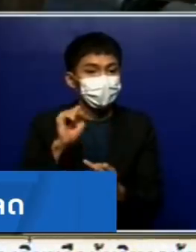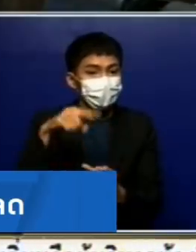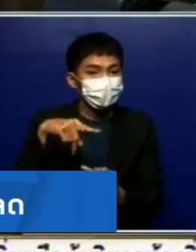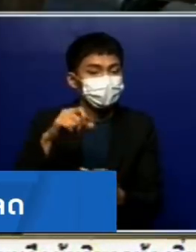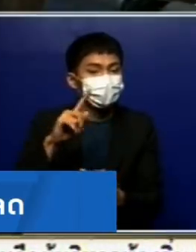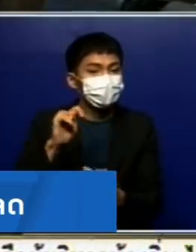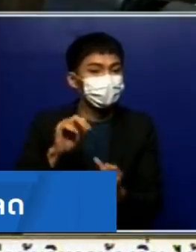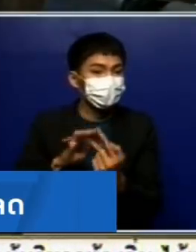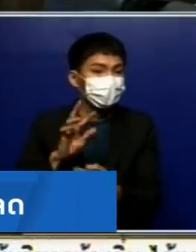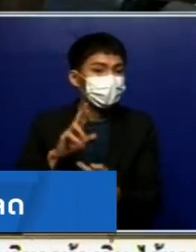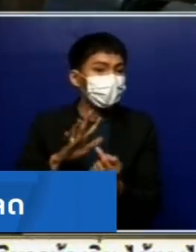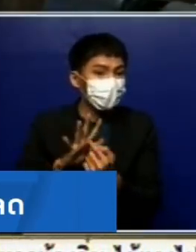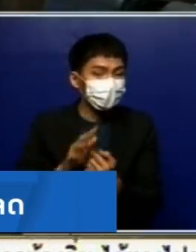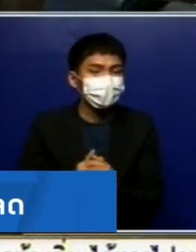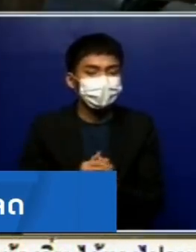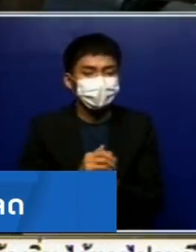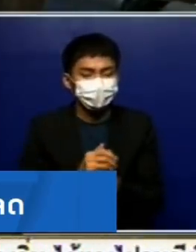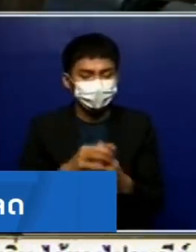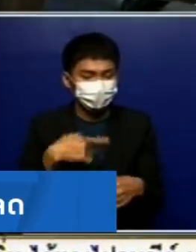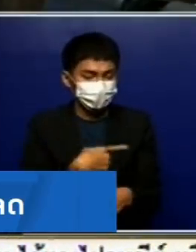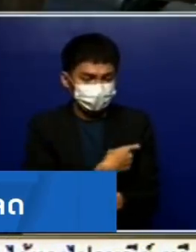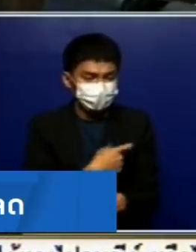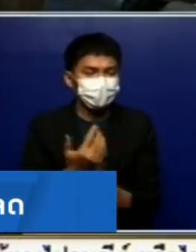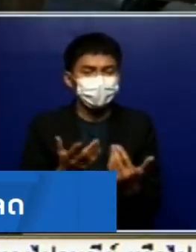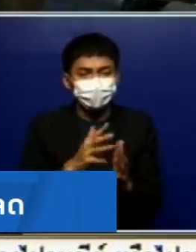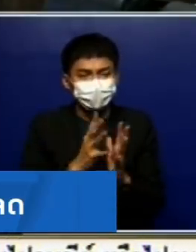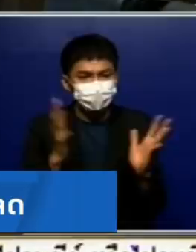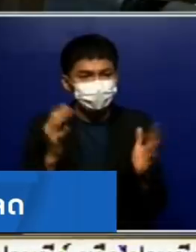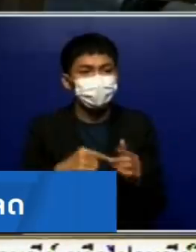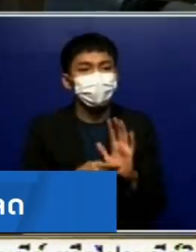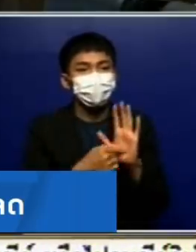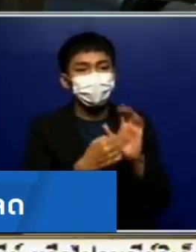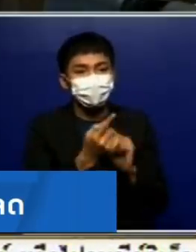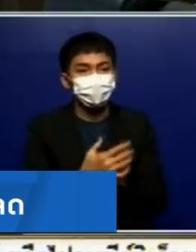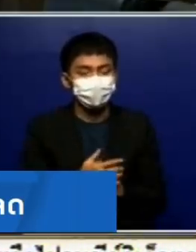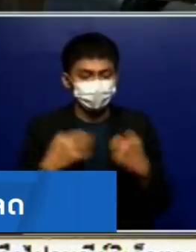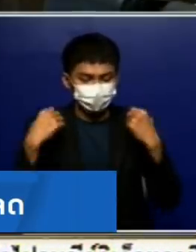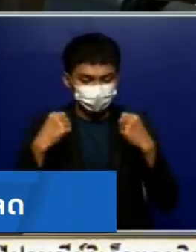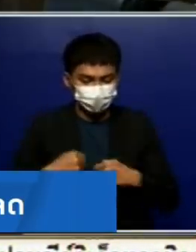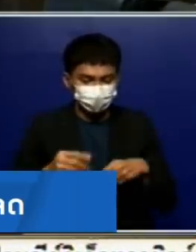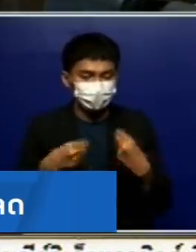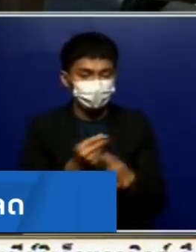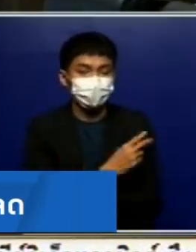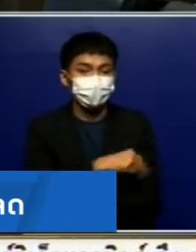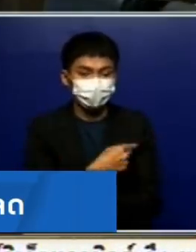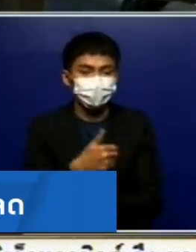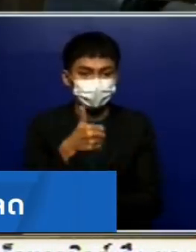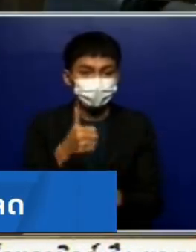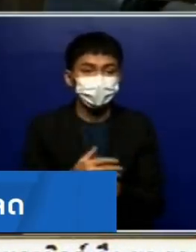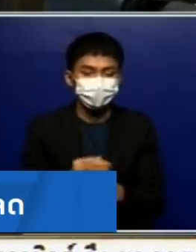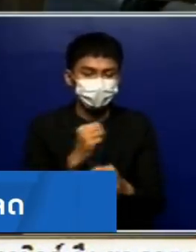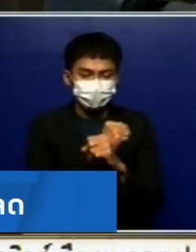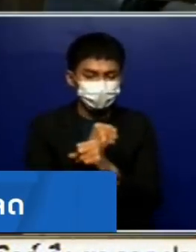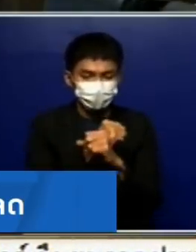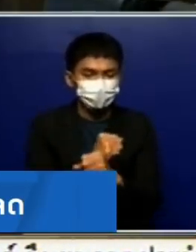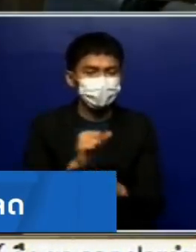เอาไปใช้ตรวจ RT-PCR ตรวจได้1ล้านคนซื้อชุด PAPR ให้คุณหมอได้ทำงานอย่างปลอดภัยได้ถึง